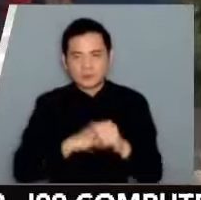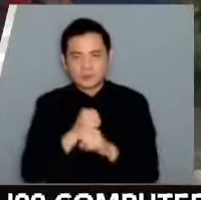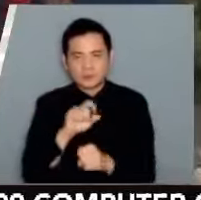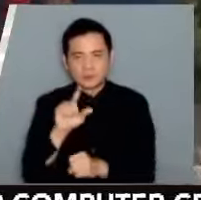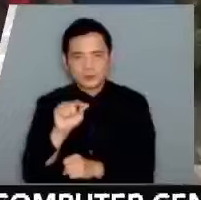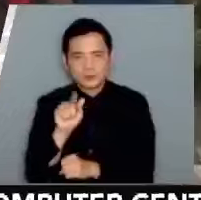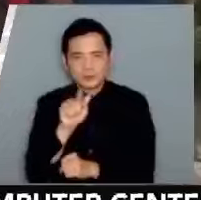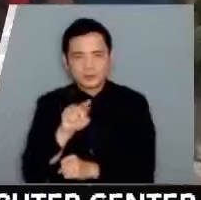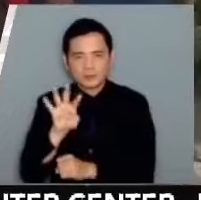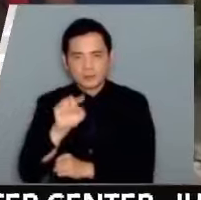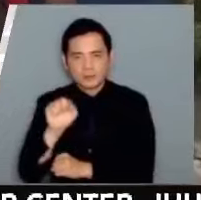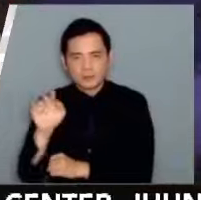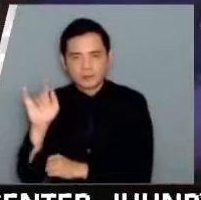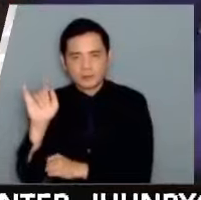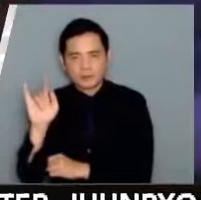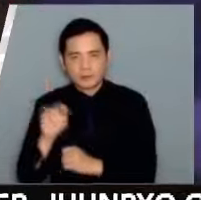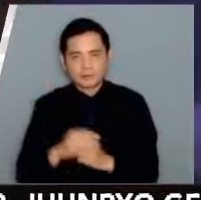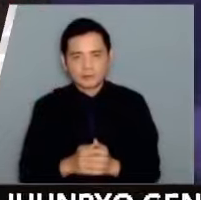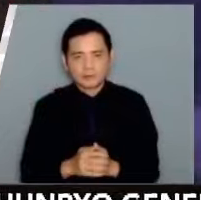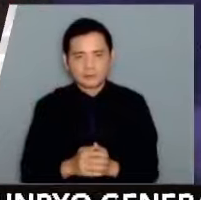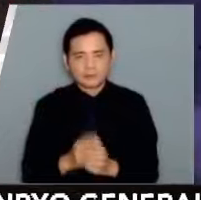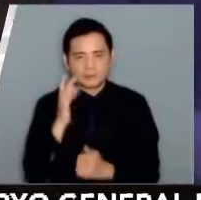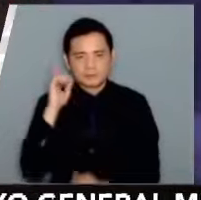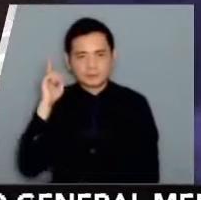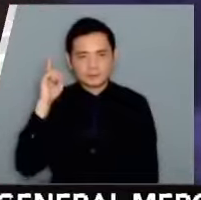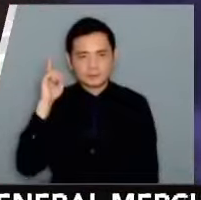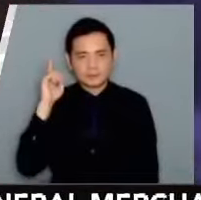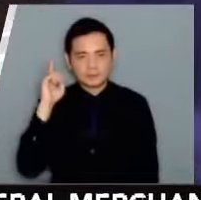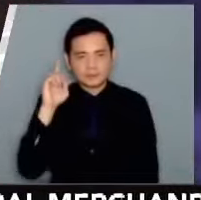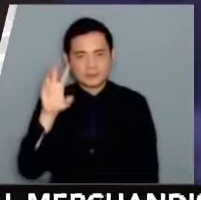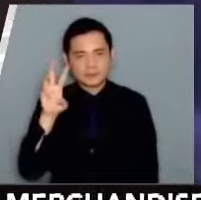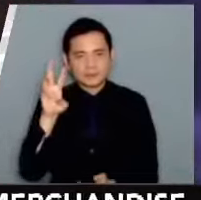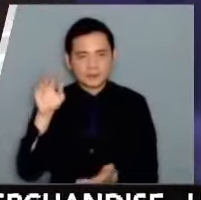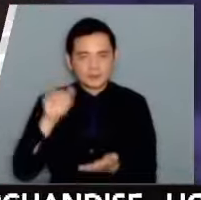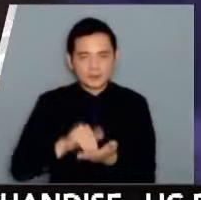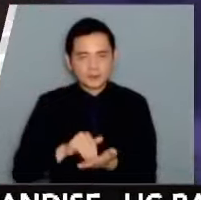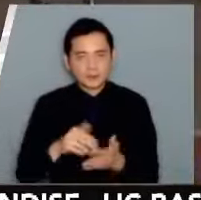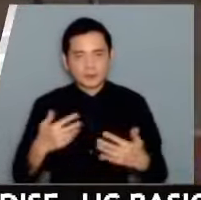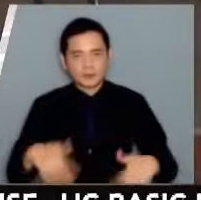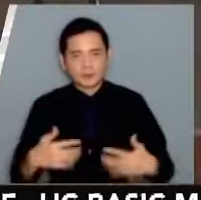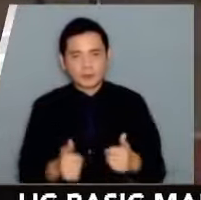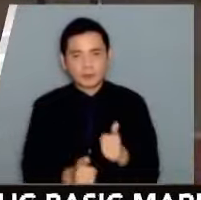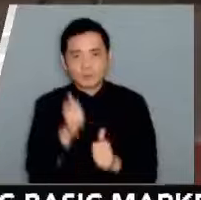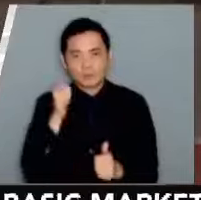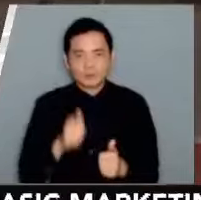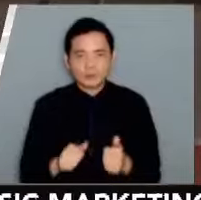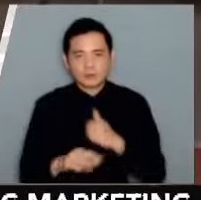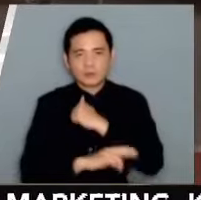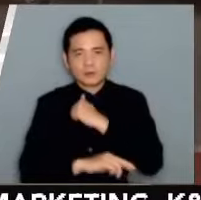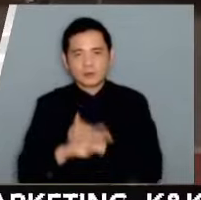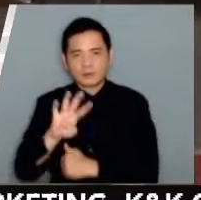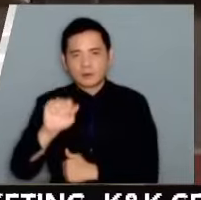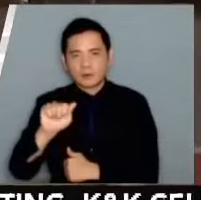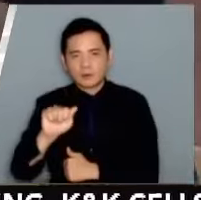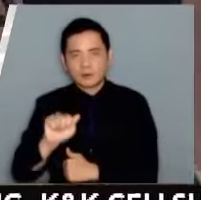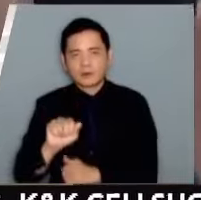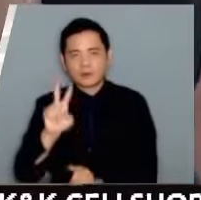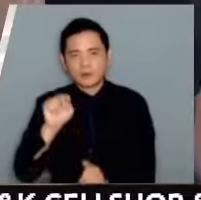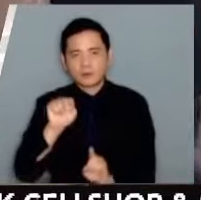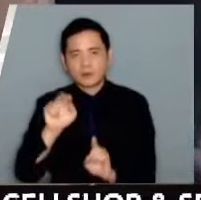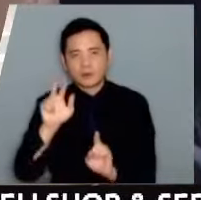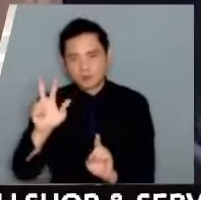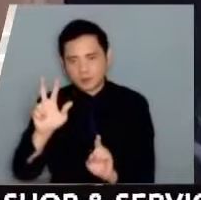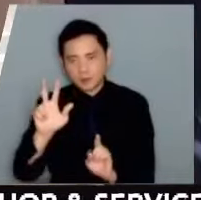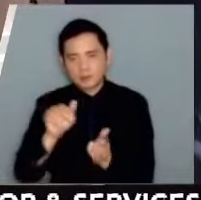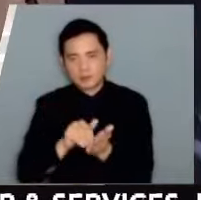2024-2025. As of July 28 po yan, ang datos na yan. Pinakamarami sa Calabar Zone na may mahigit 2.3 million enrollees, sunod ang Region